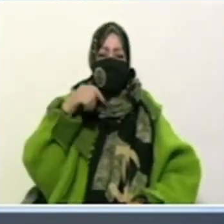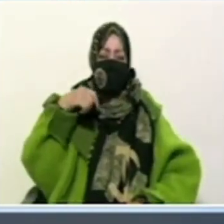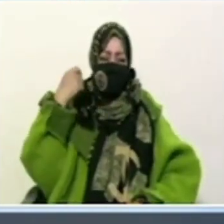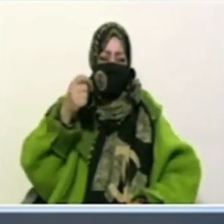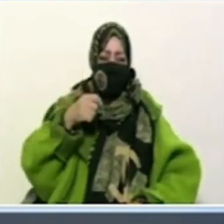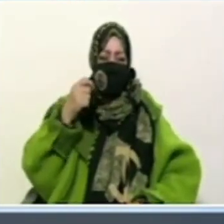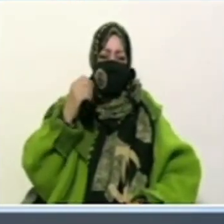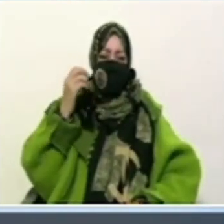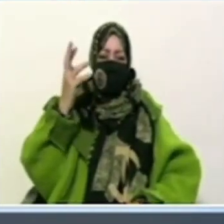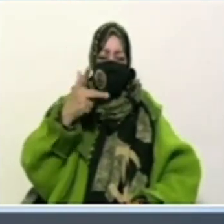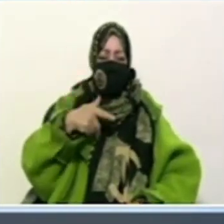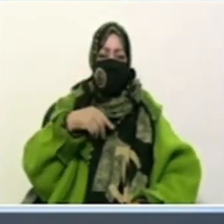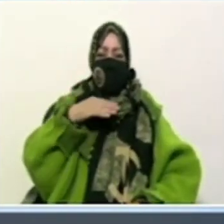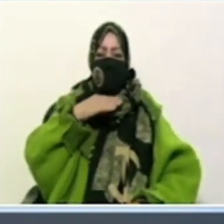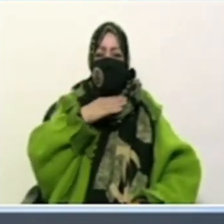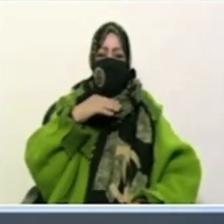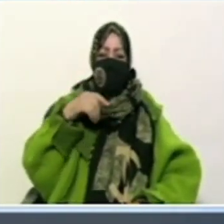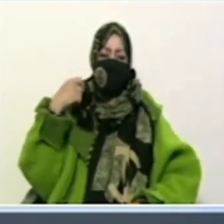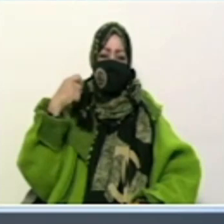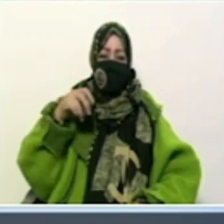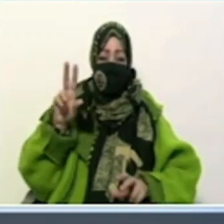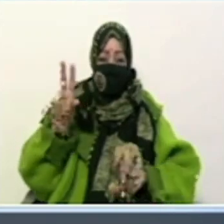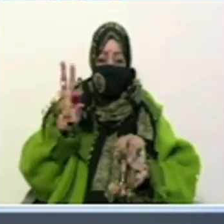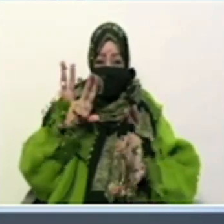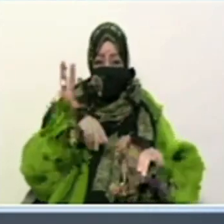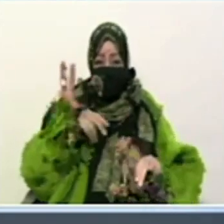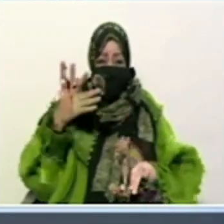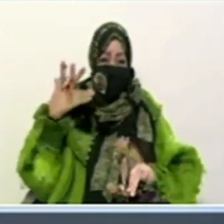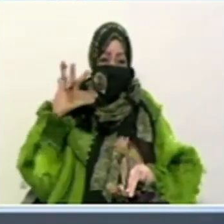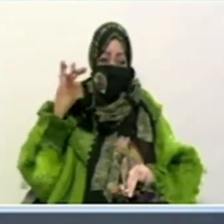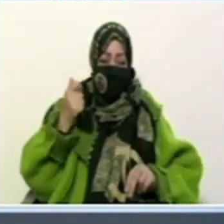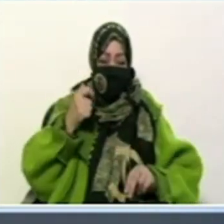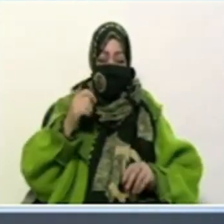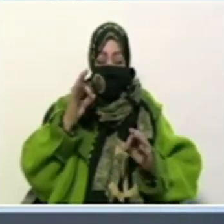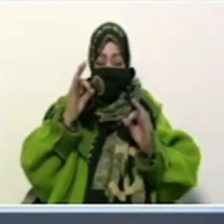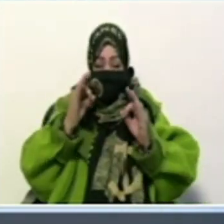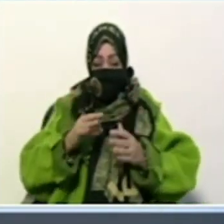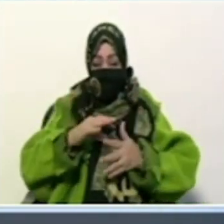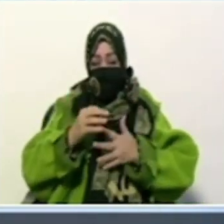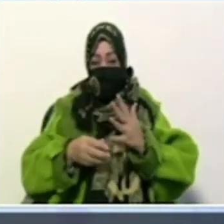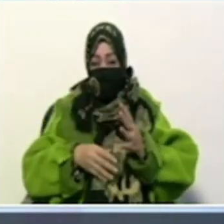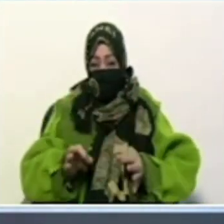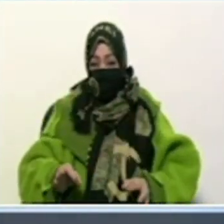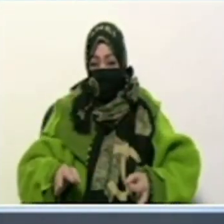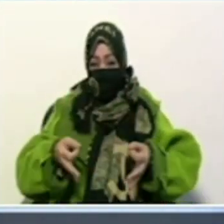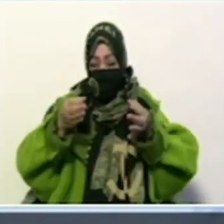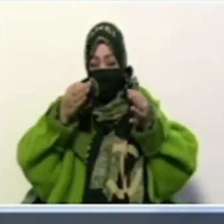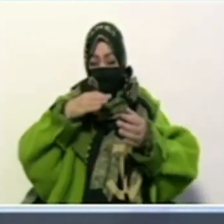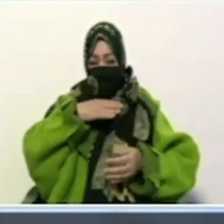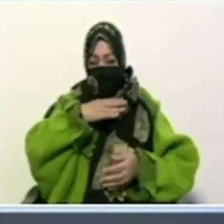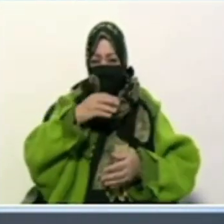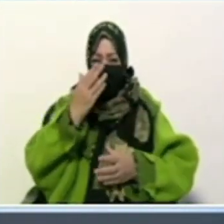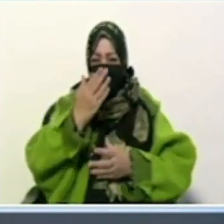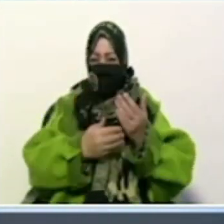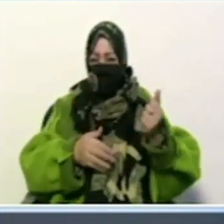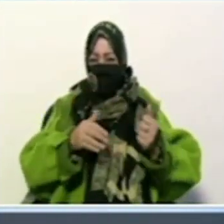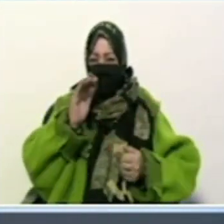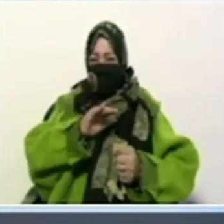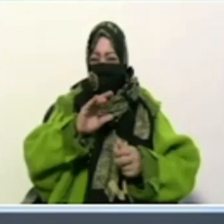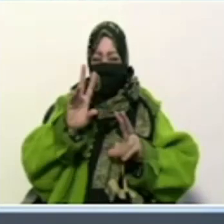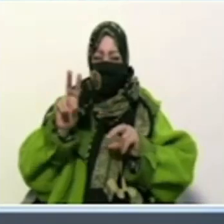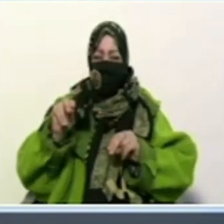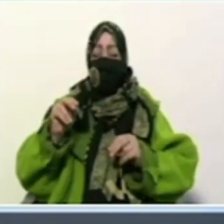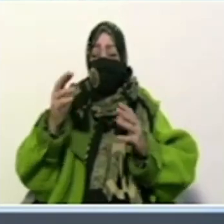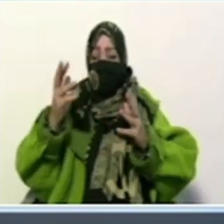وما يتعلق بها من الأحكام، فمن شروطها مثلا أن تكون ذات سن معينة،